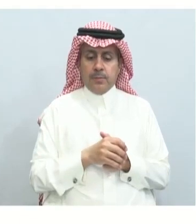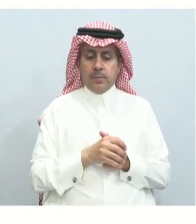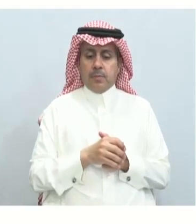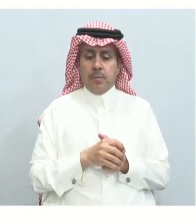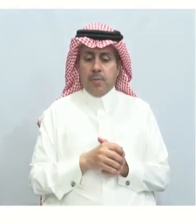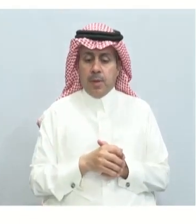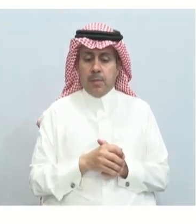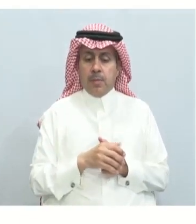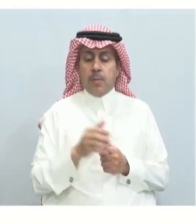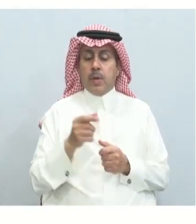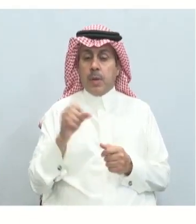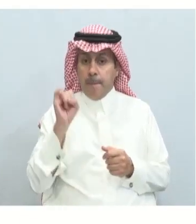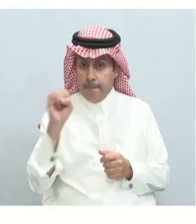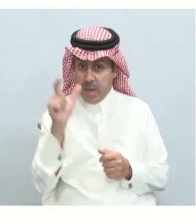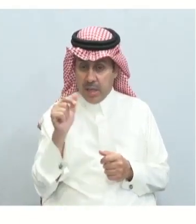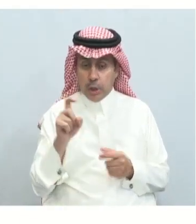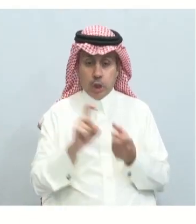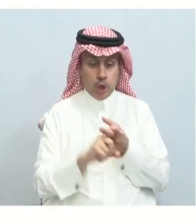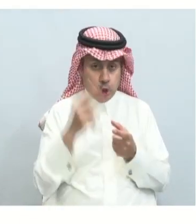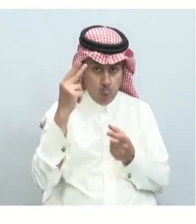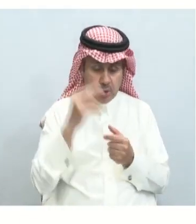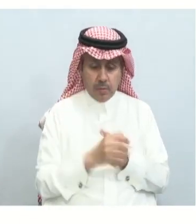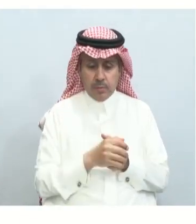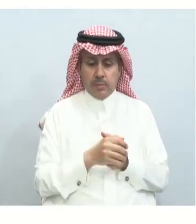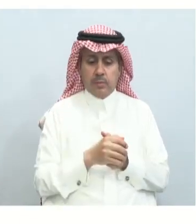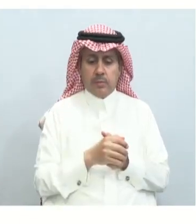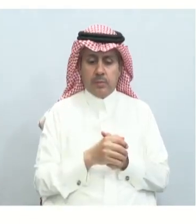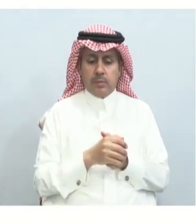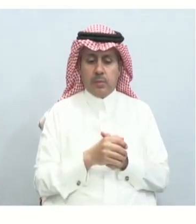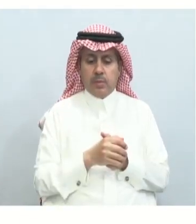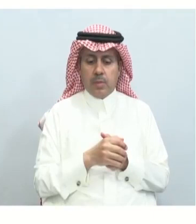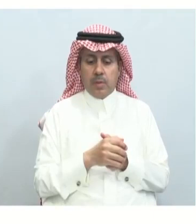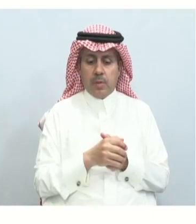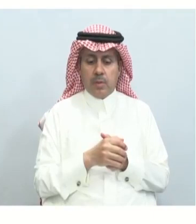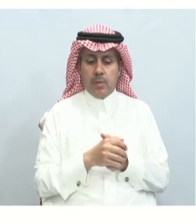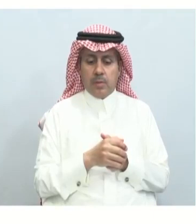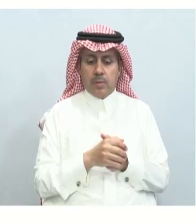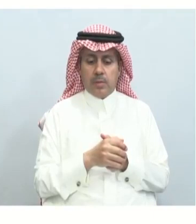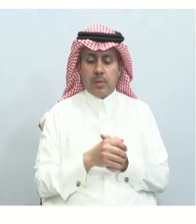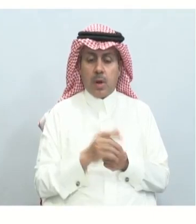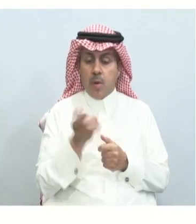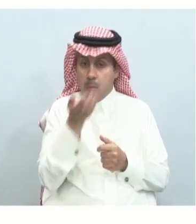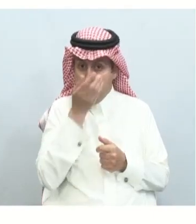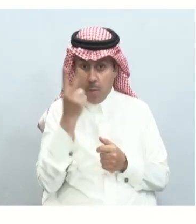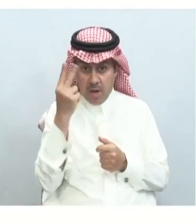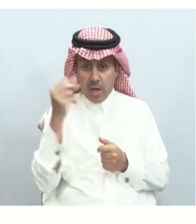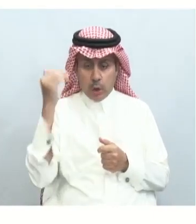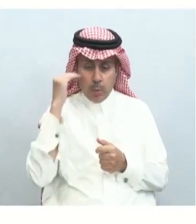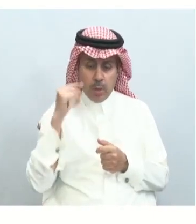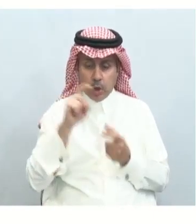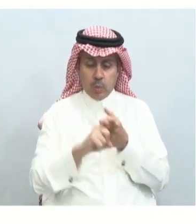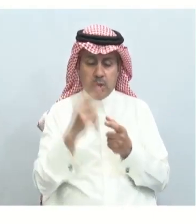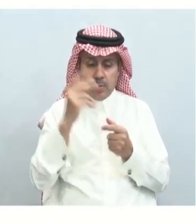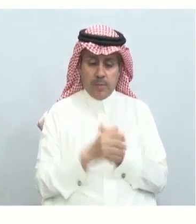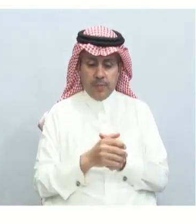لكن بين ماء زوجين هنا لا اشكال الماء من النطفه من الرجل وبويضه